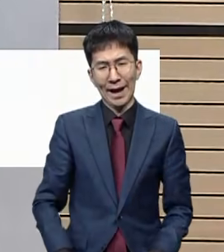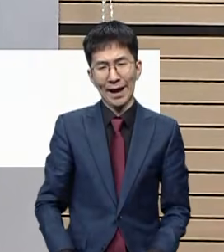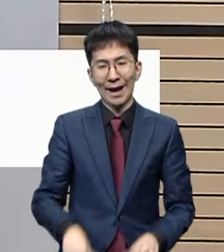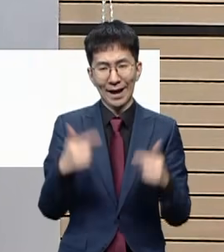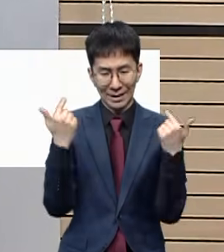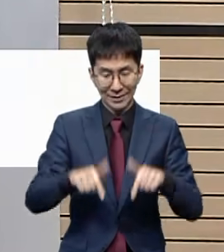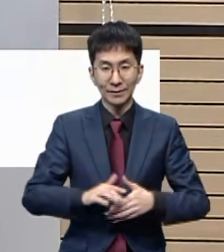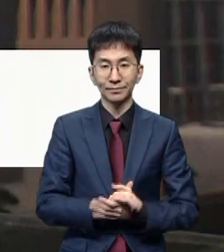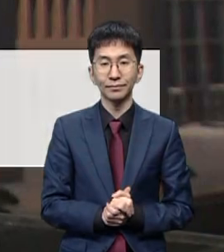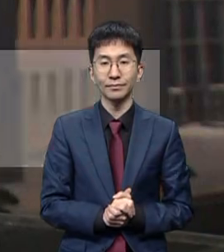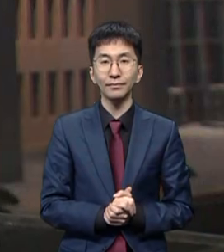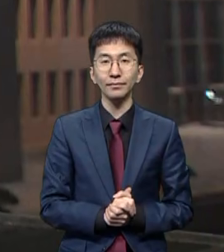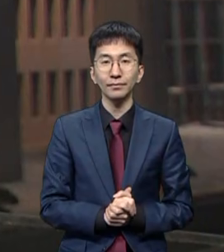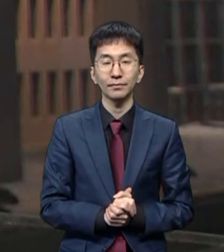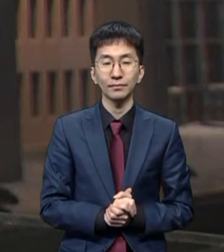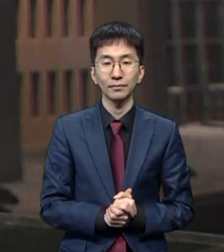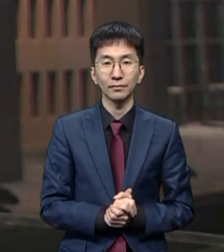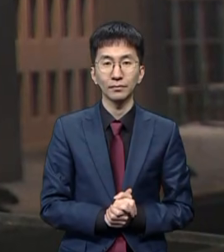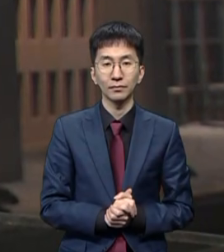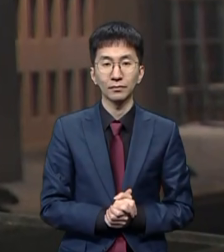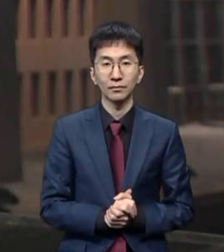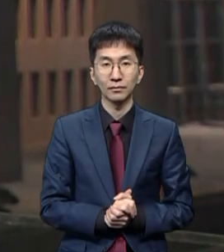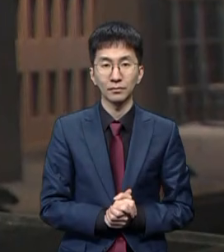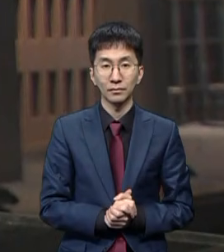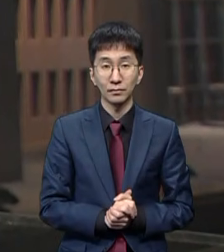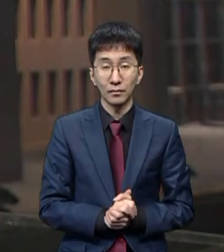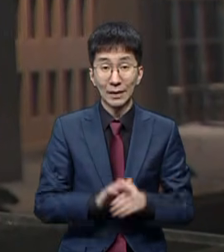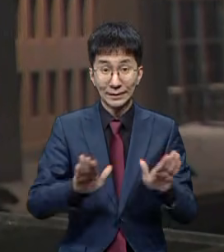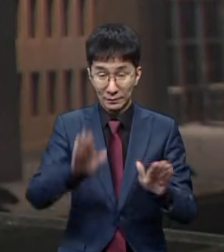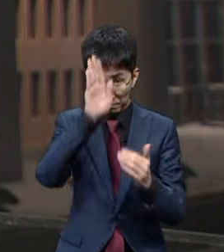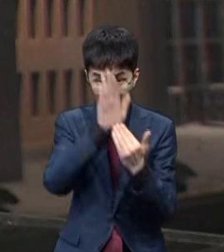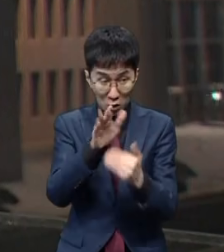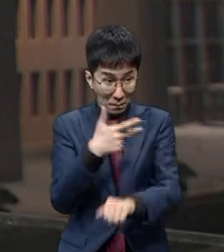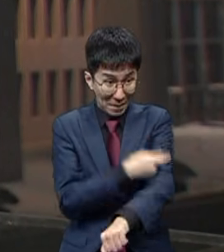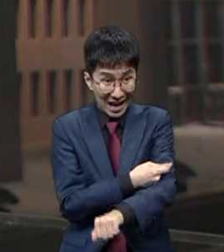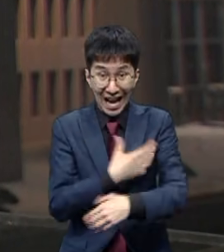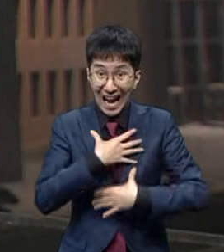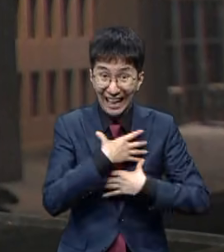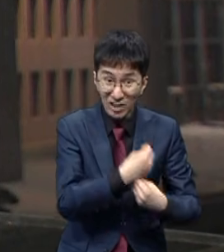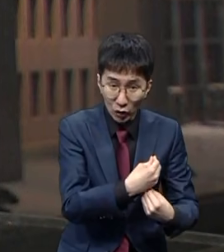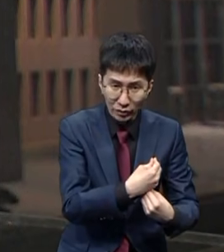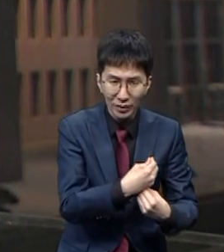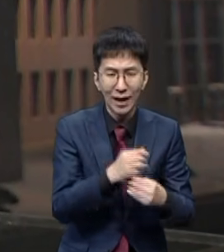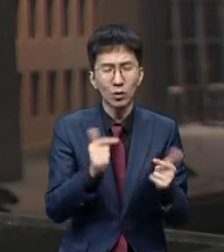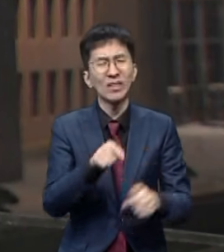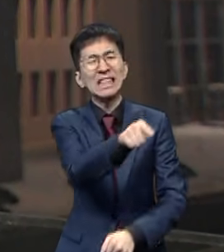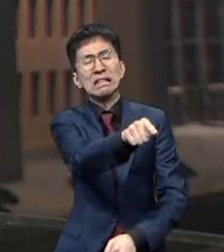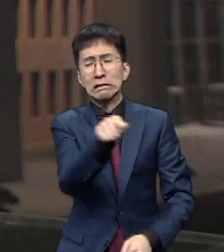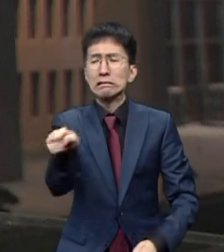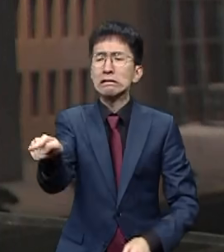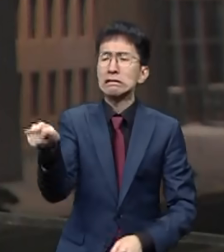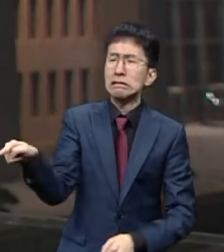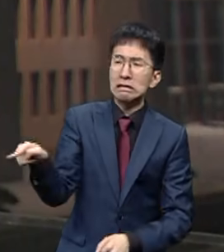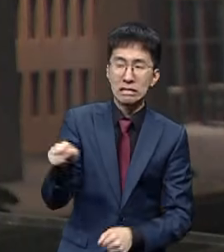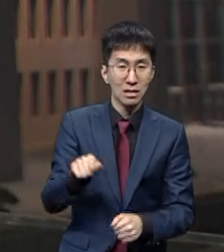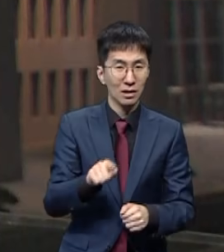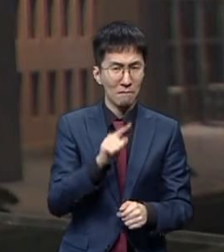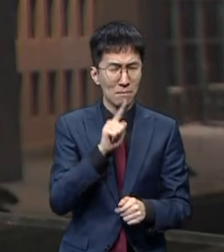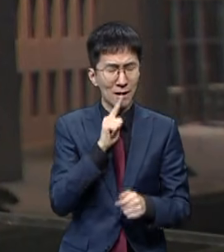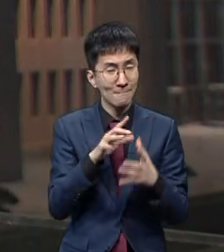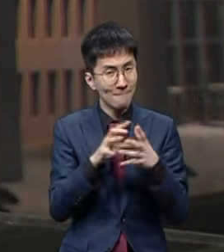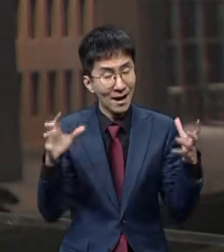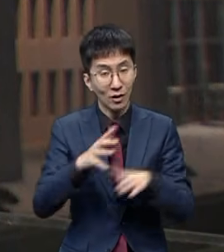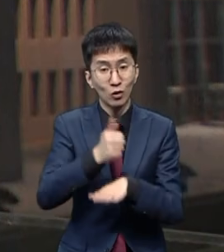할 수 있다고 정치권의 동점 이 백신 안전 접종 보단 남 탓을 우선하는 정쟁에 집중되면서